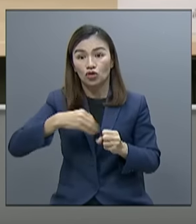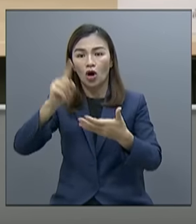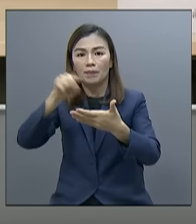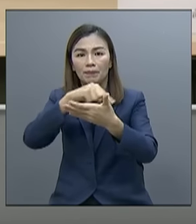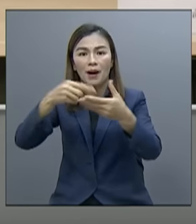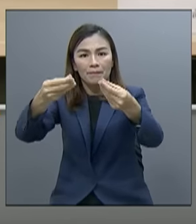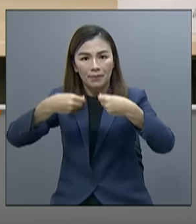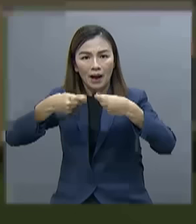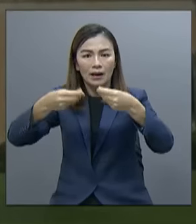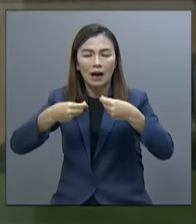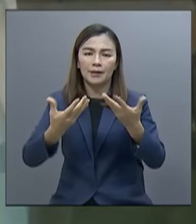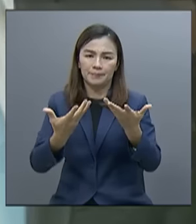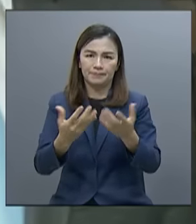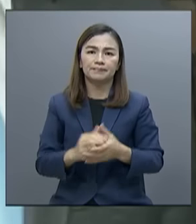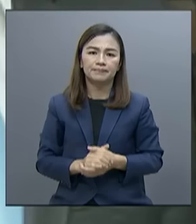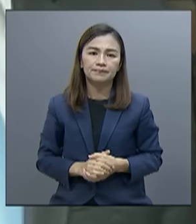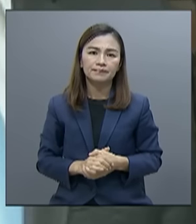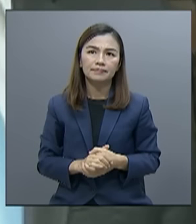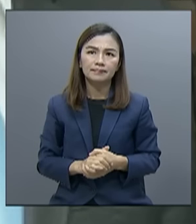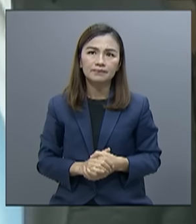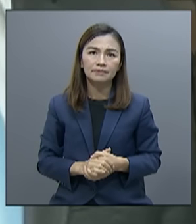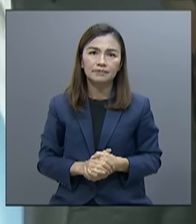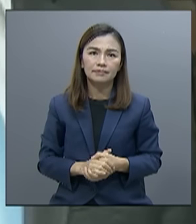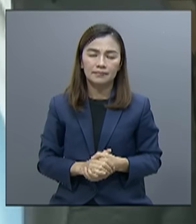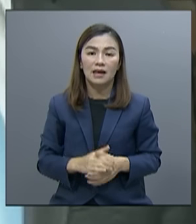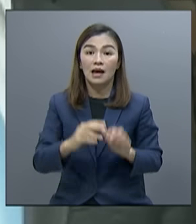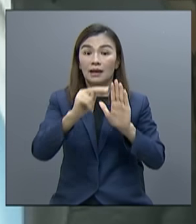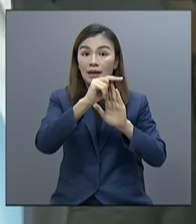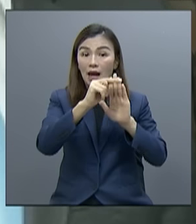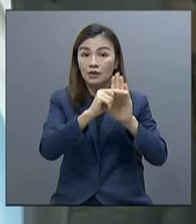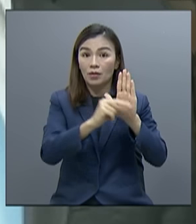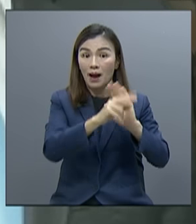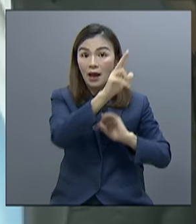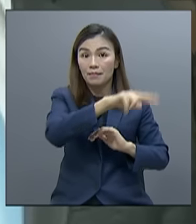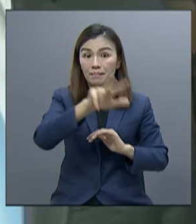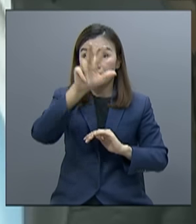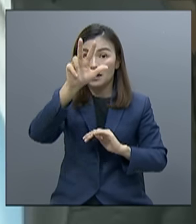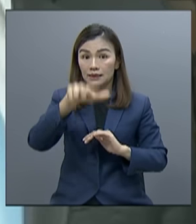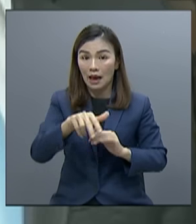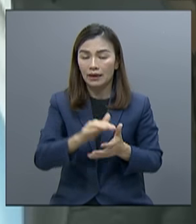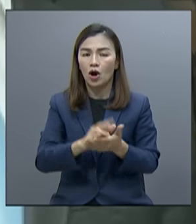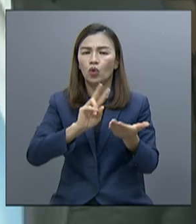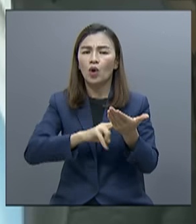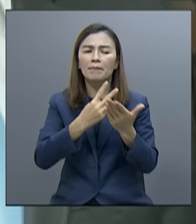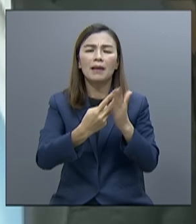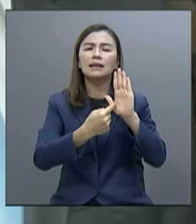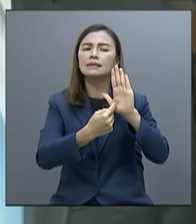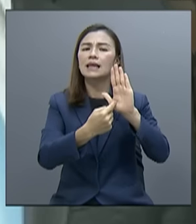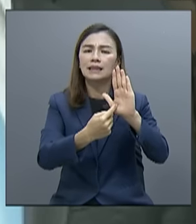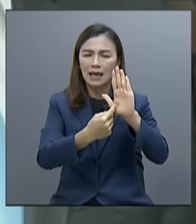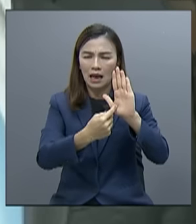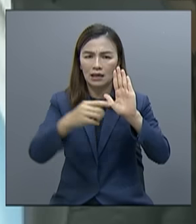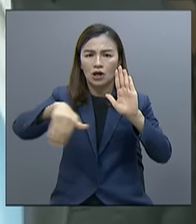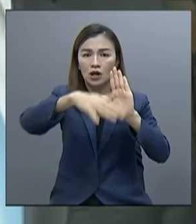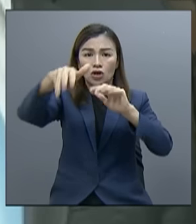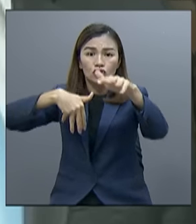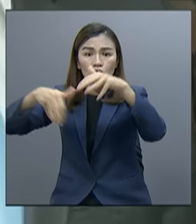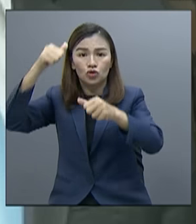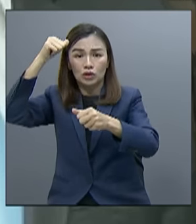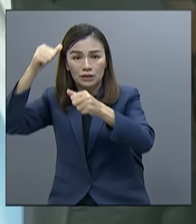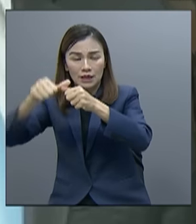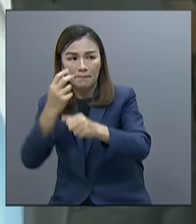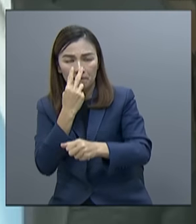ค่ะ อันนี้เป็นนโยบายของพรรคเพื่อไทยเป็นนโยบายเรือธงแล้วก็เป็นสิ่งซึ่งทางพรรคเพื่อไทย